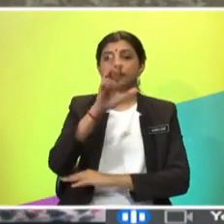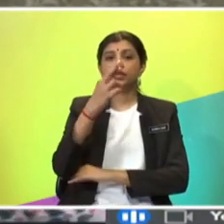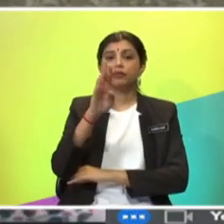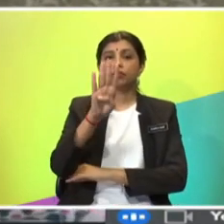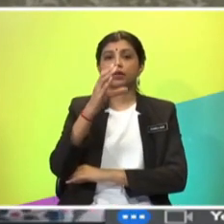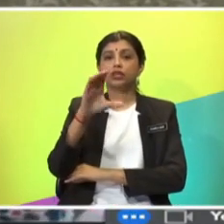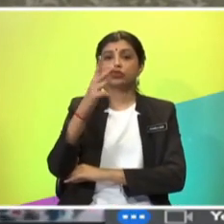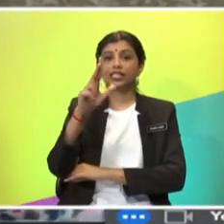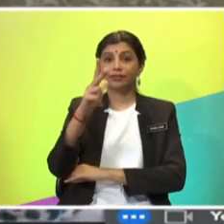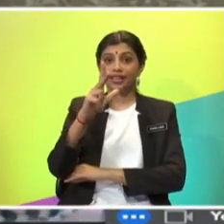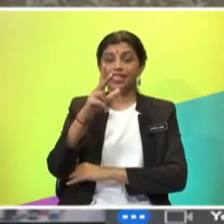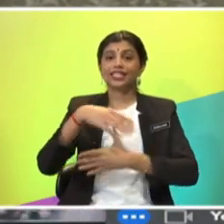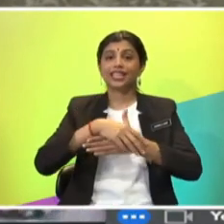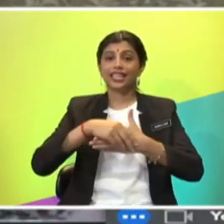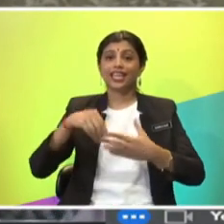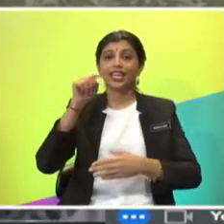Tambah